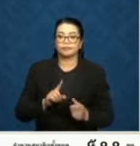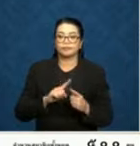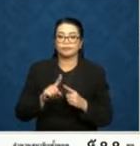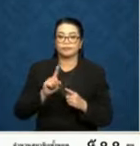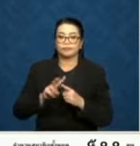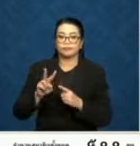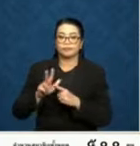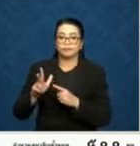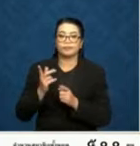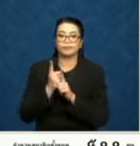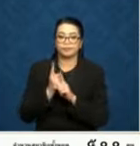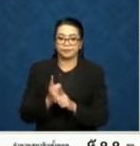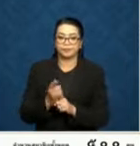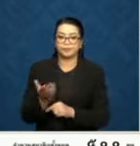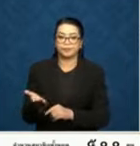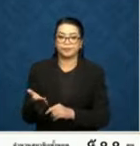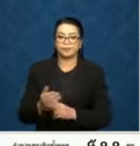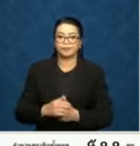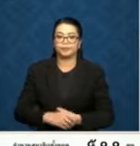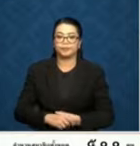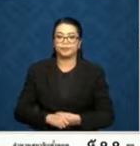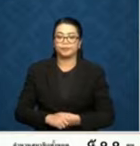็ดวันิด ครับเชิญ่กระวีครั